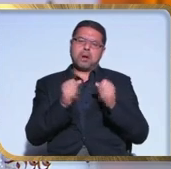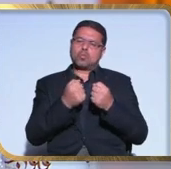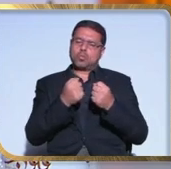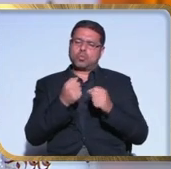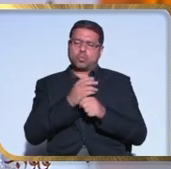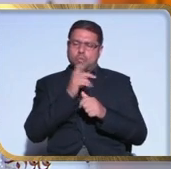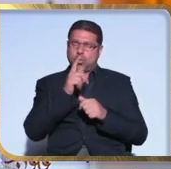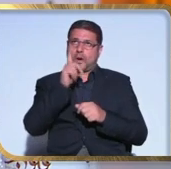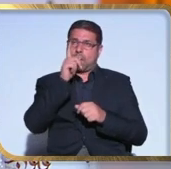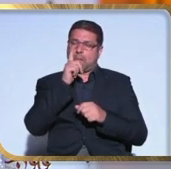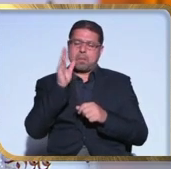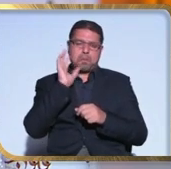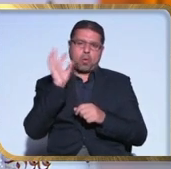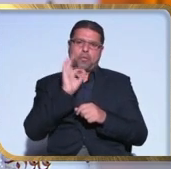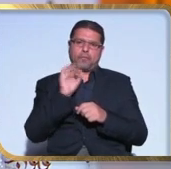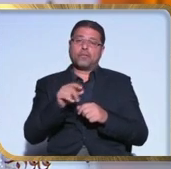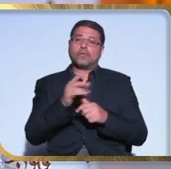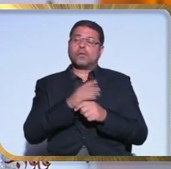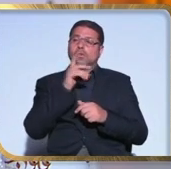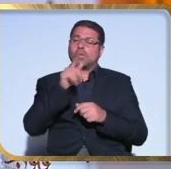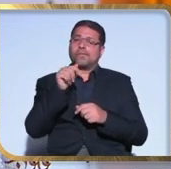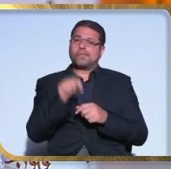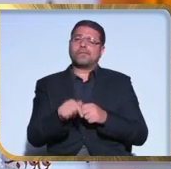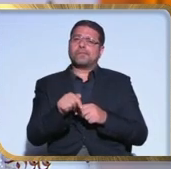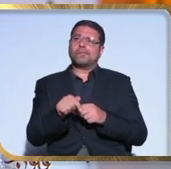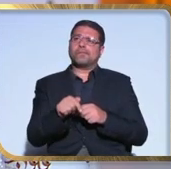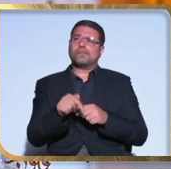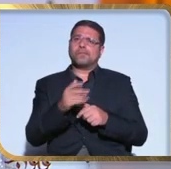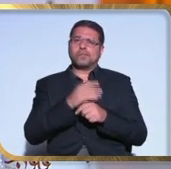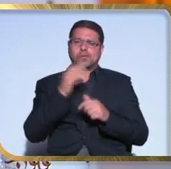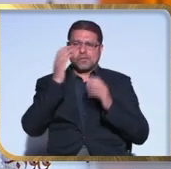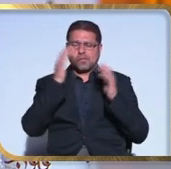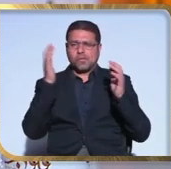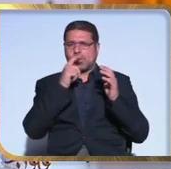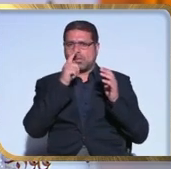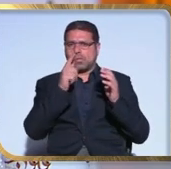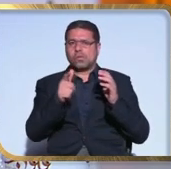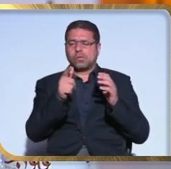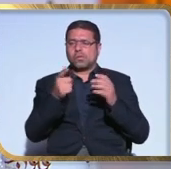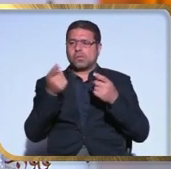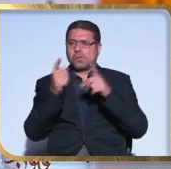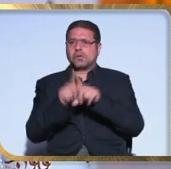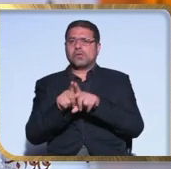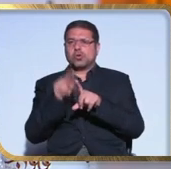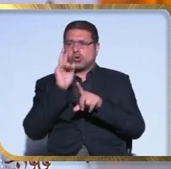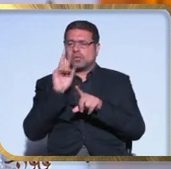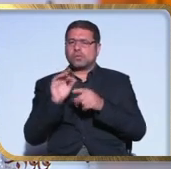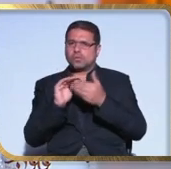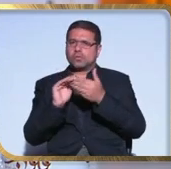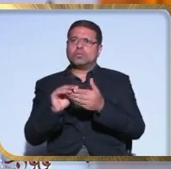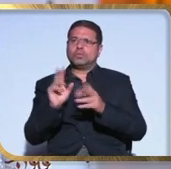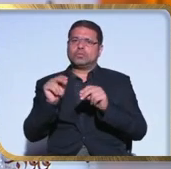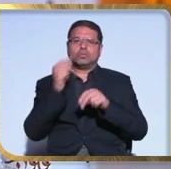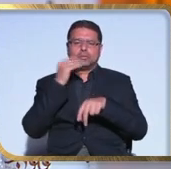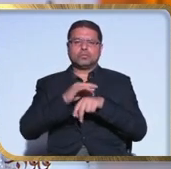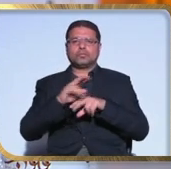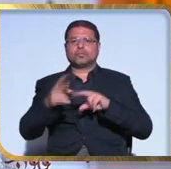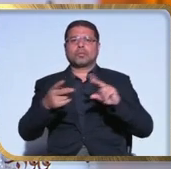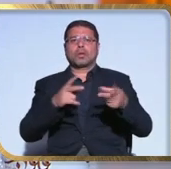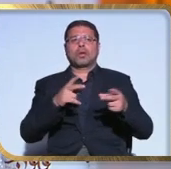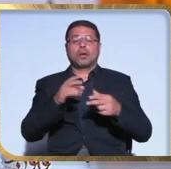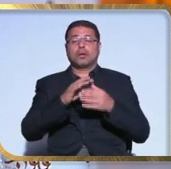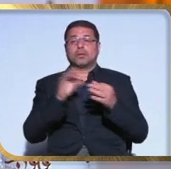كما هو معلوم وبيكون في اراء بنسقها بحسب الحاله بين حاله واخرى